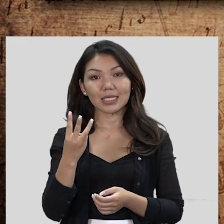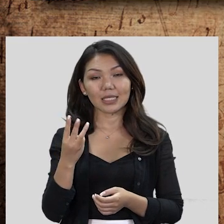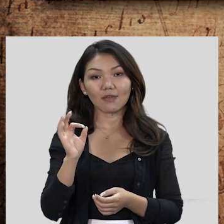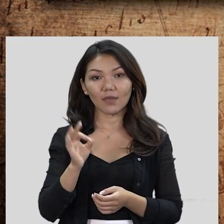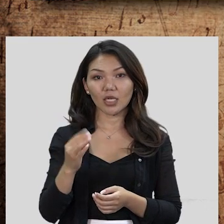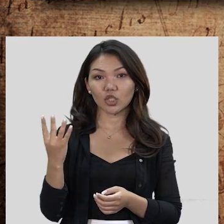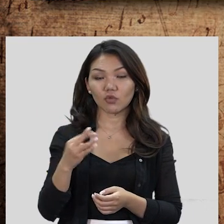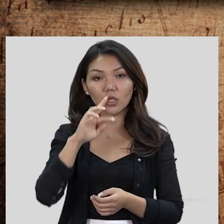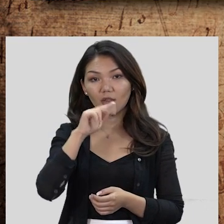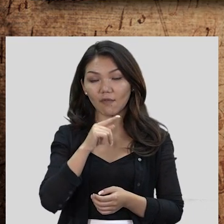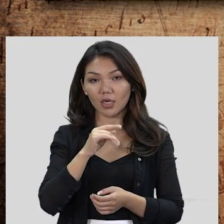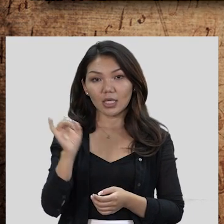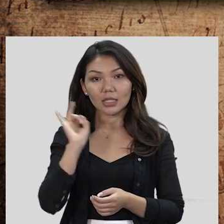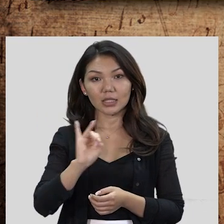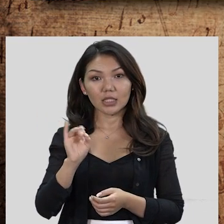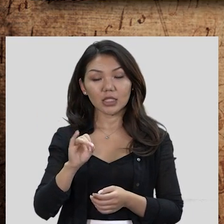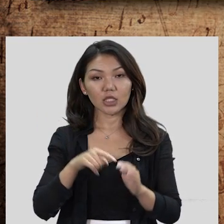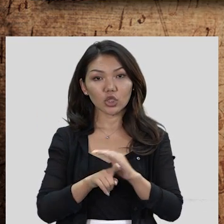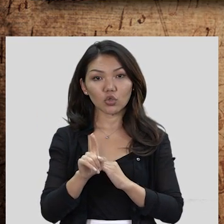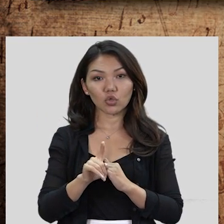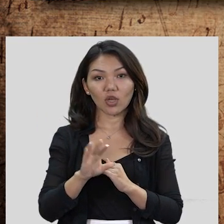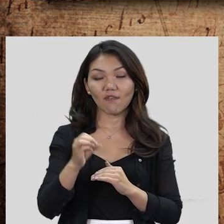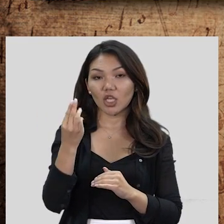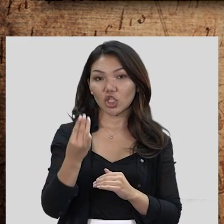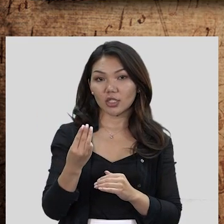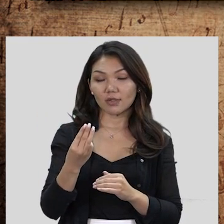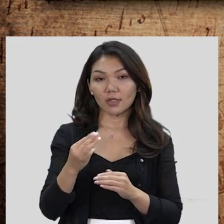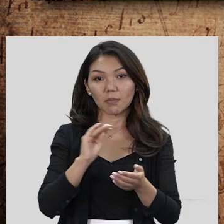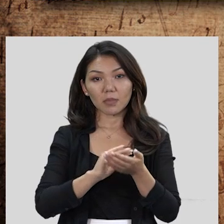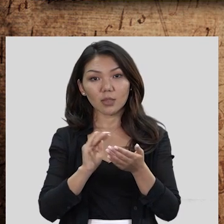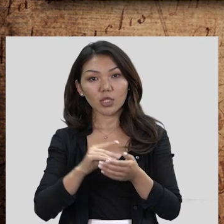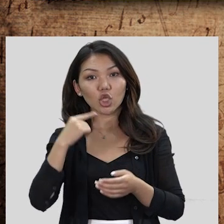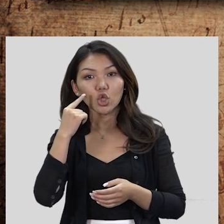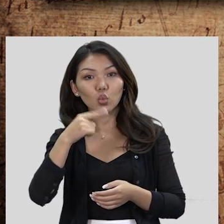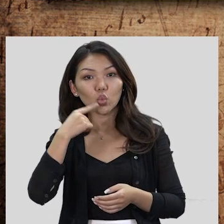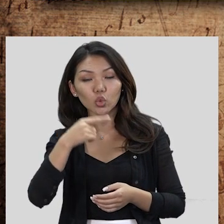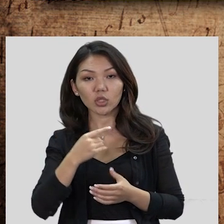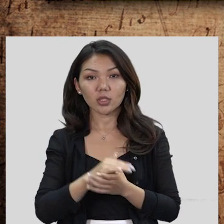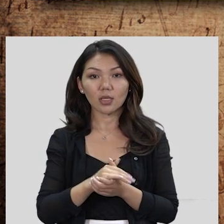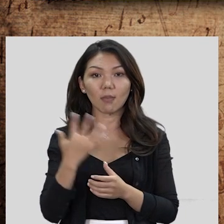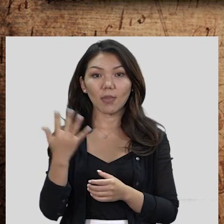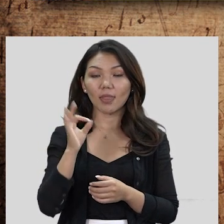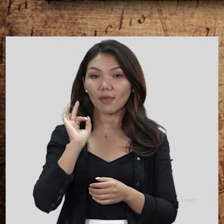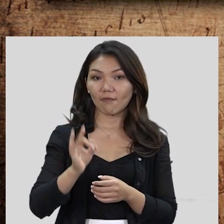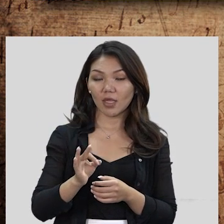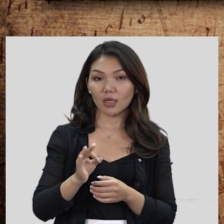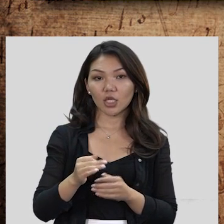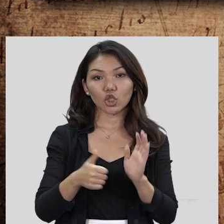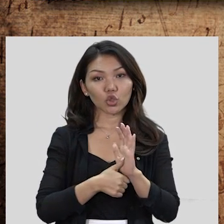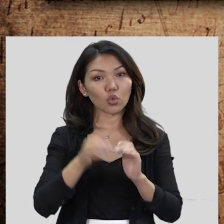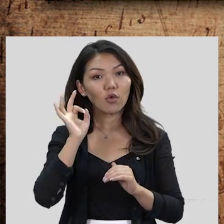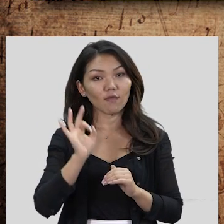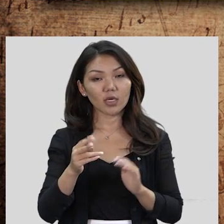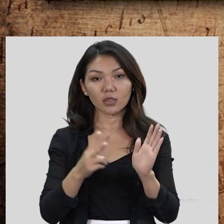исторические источники делятся на три группы вещественные письменные и устные 5 верно 6 утверждение верно